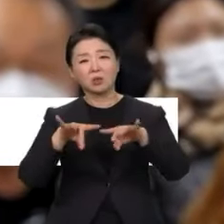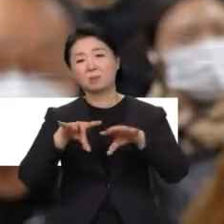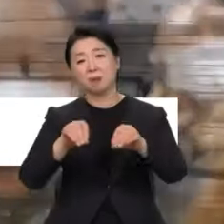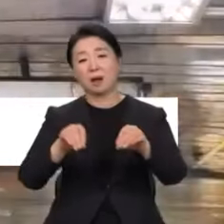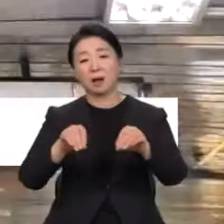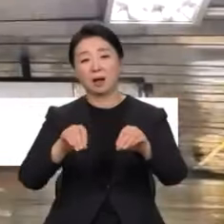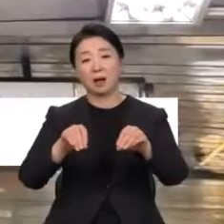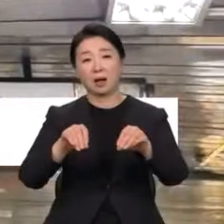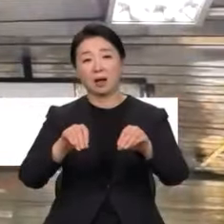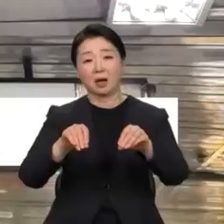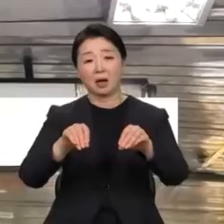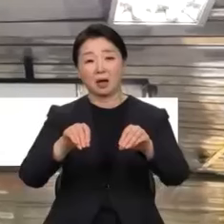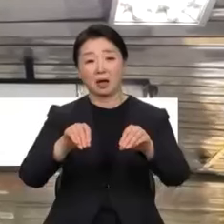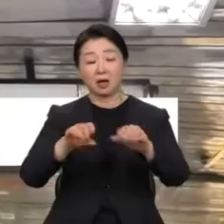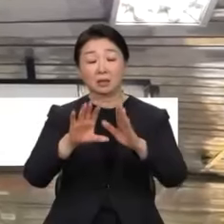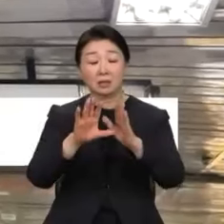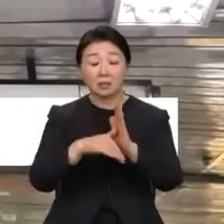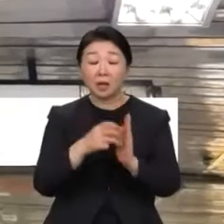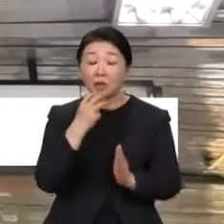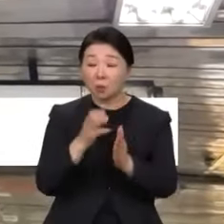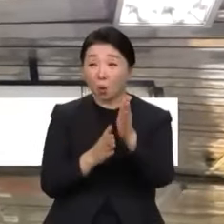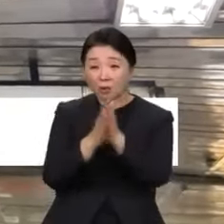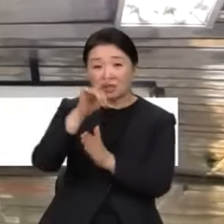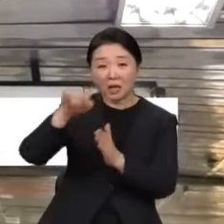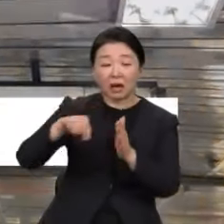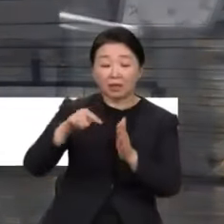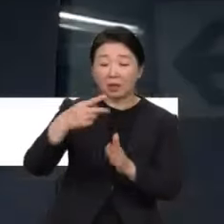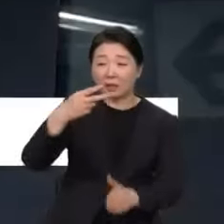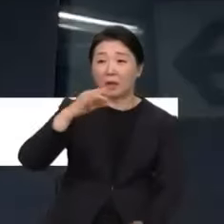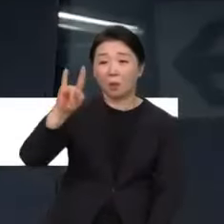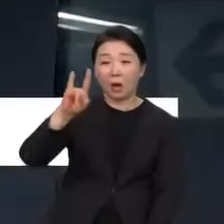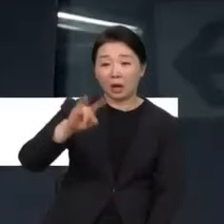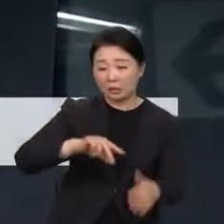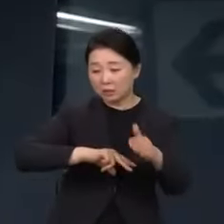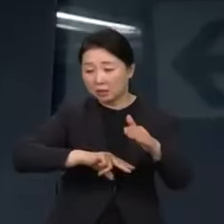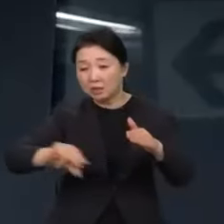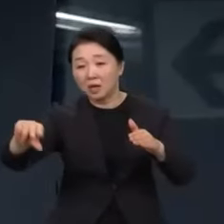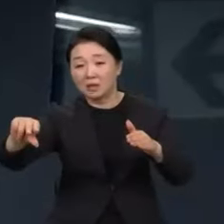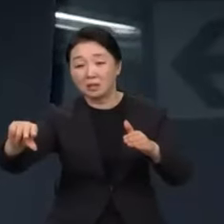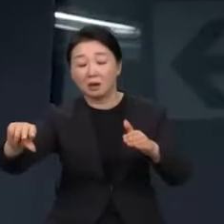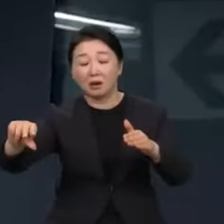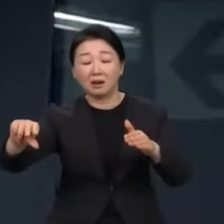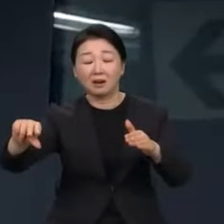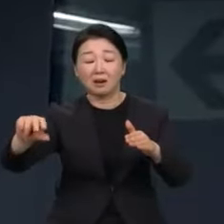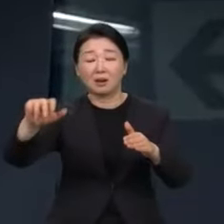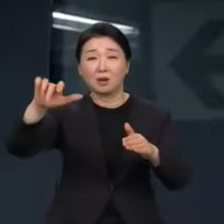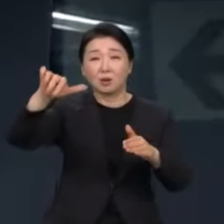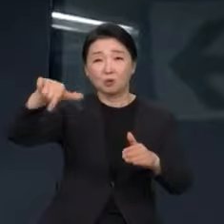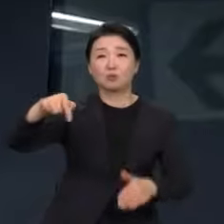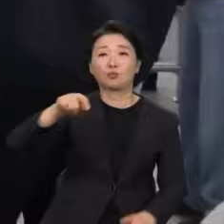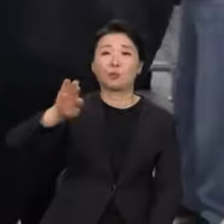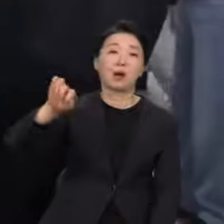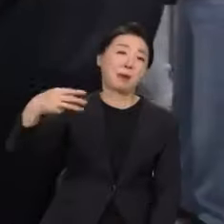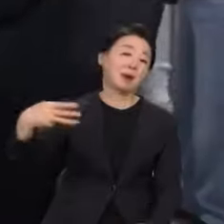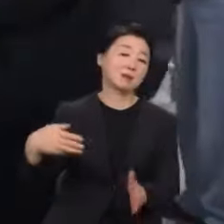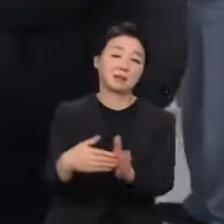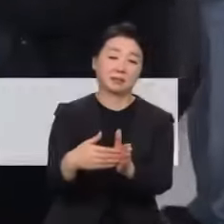끊겼습니다. 그러면서 서울 시내에서 대화역으로 가는 전동차는 구파발역까지만 운행했습니다.